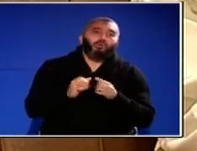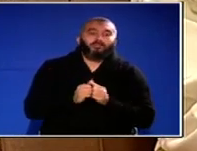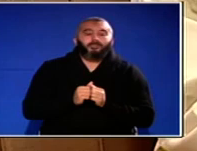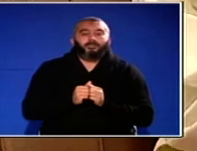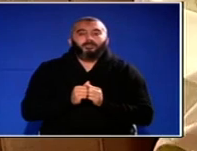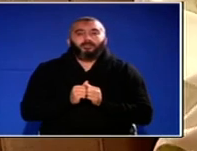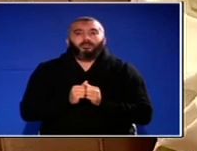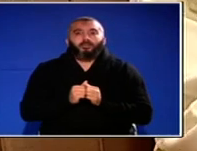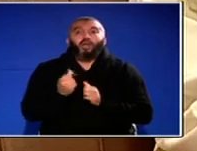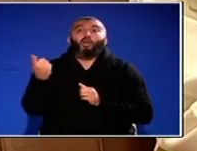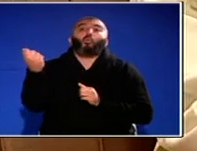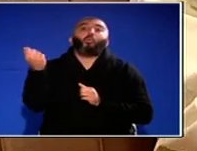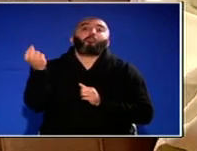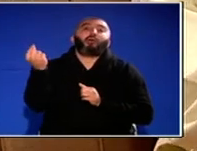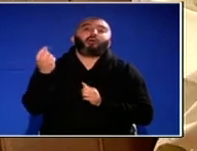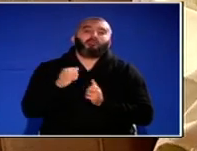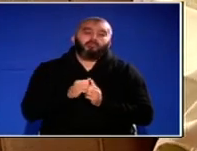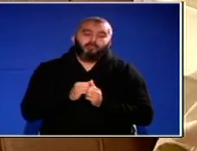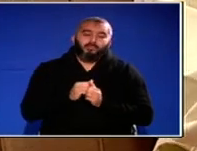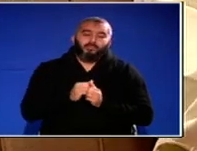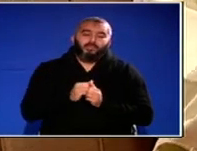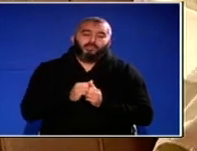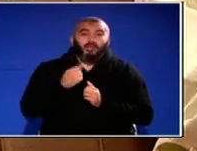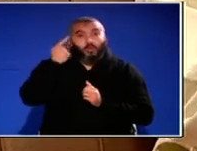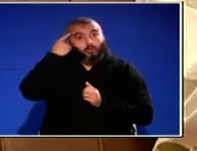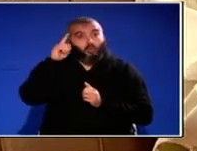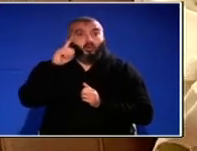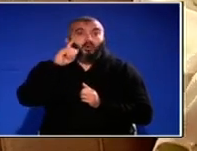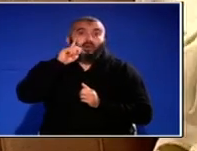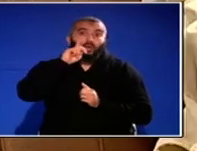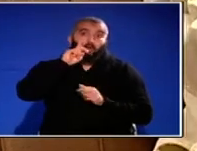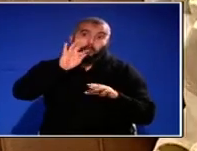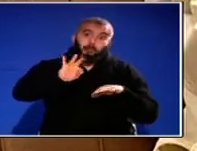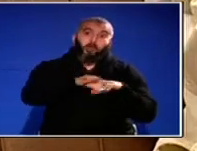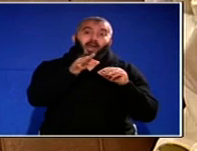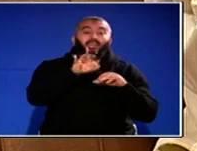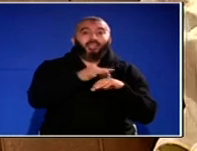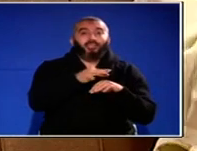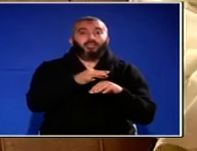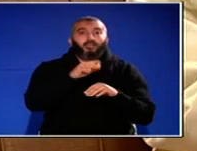الأمر يتعلق بالزوجة، أو بالنسبة للزوج إذا كان المرء يتعلق بالزوج،